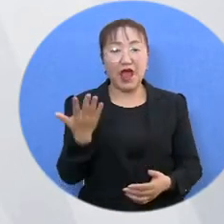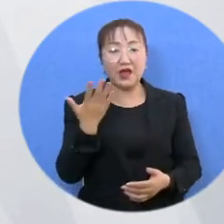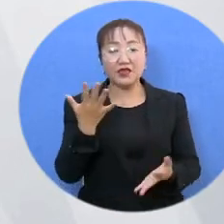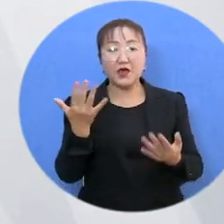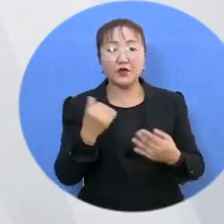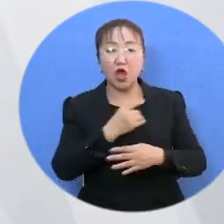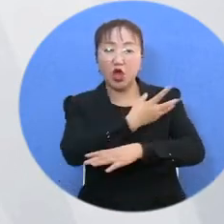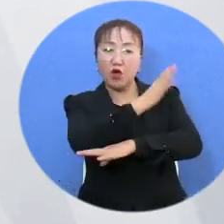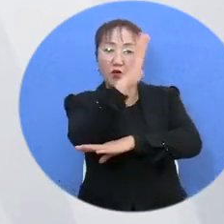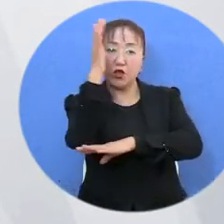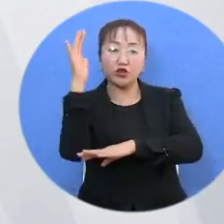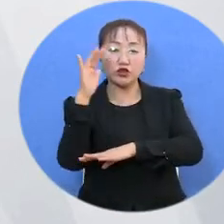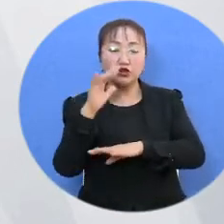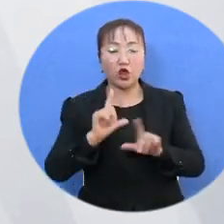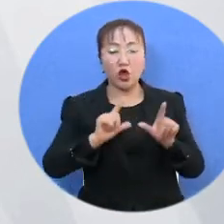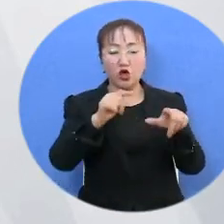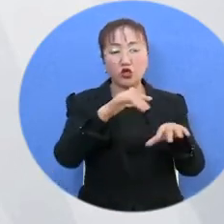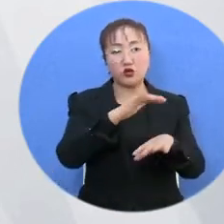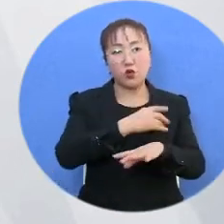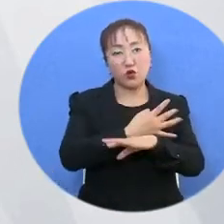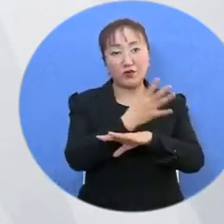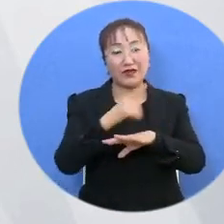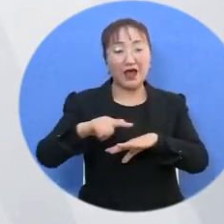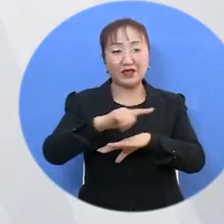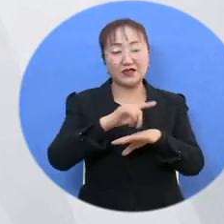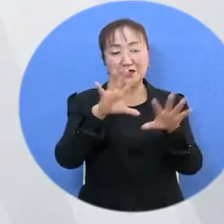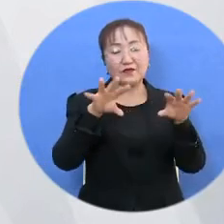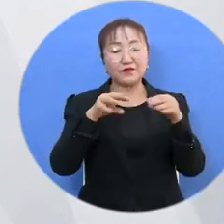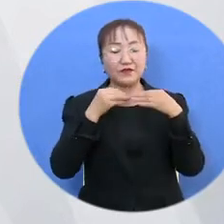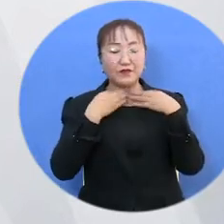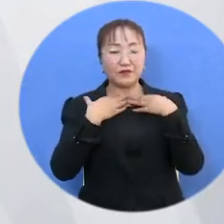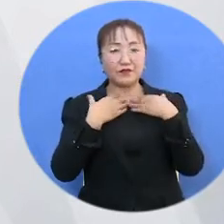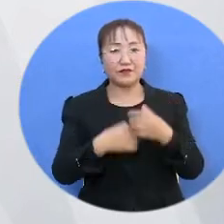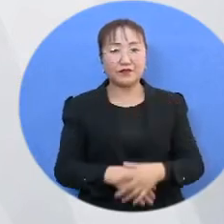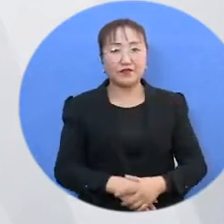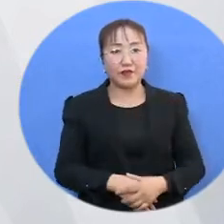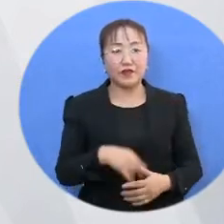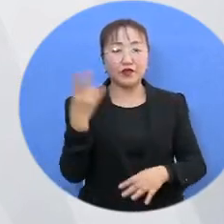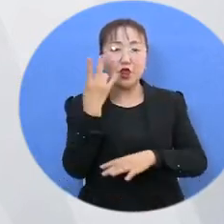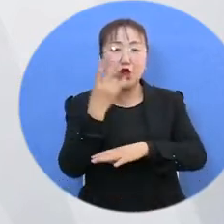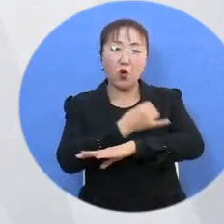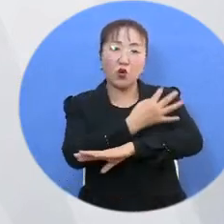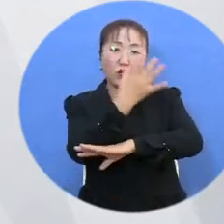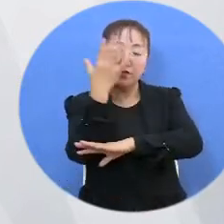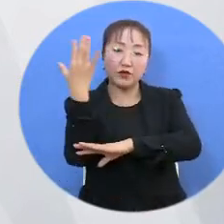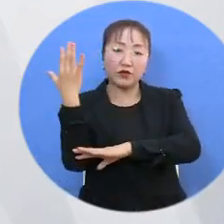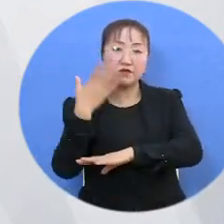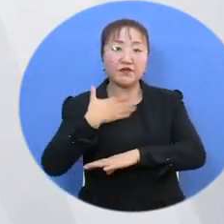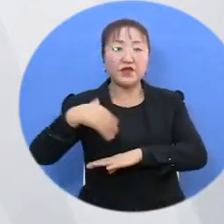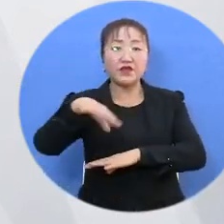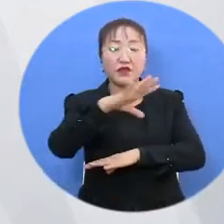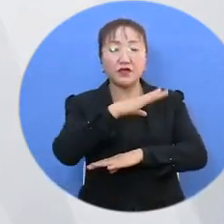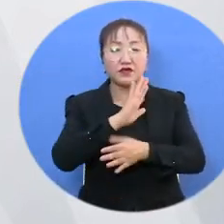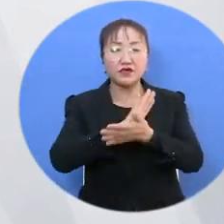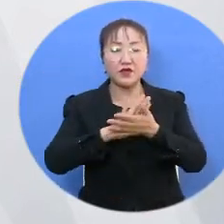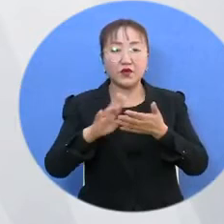мод ус ургамалтай газраас олж авдаг. Тэгвэл ой мод ургамал гэдэг бол ногоон ургамал бол бидний цэнгэг агаарын